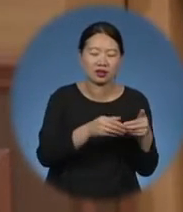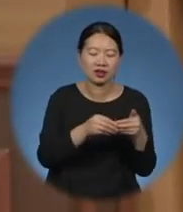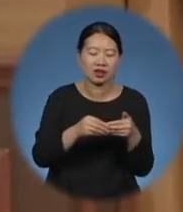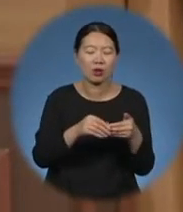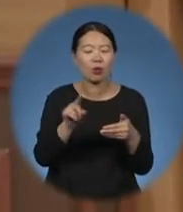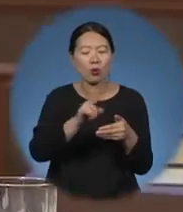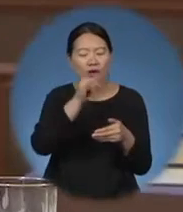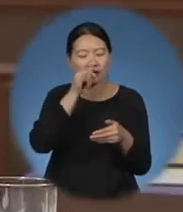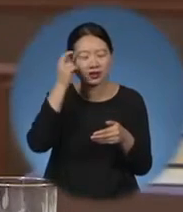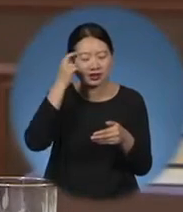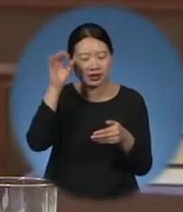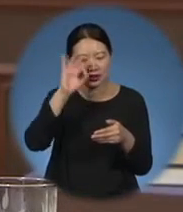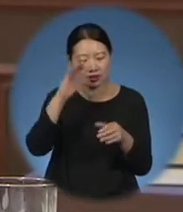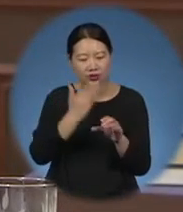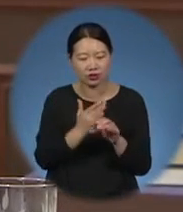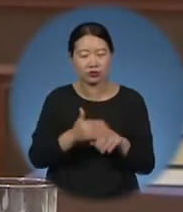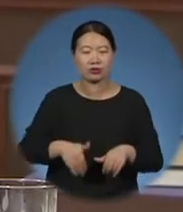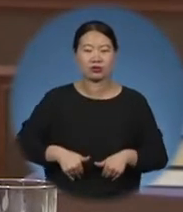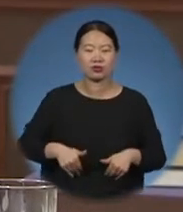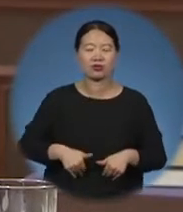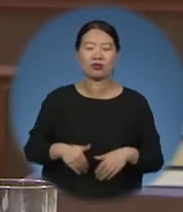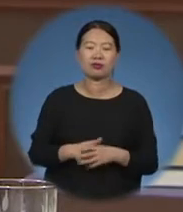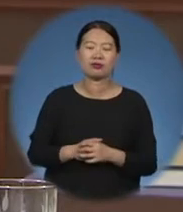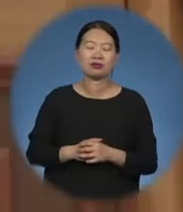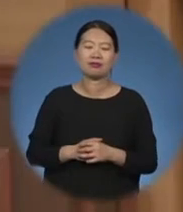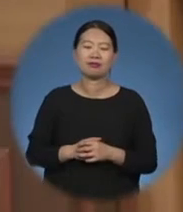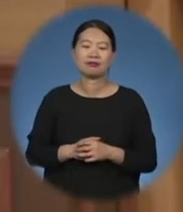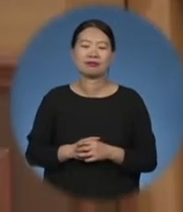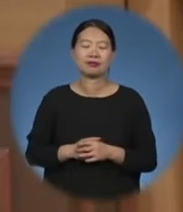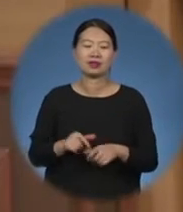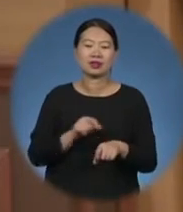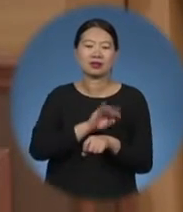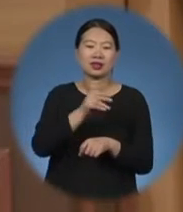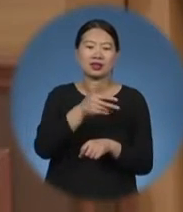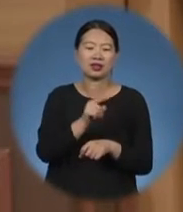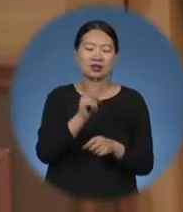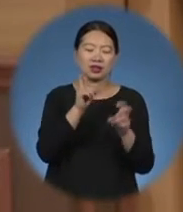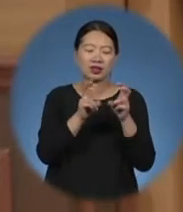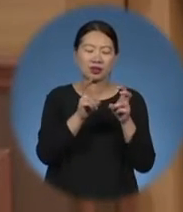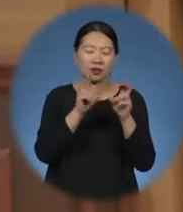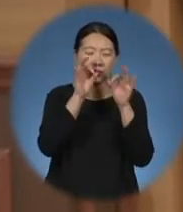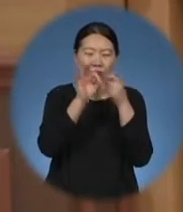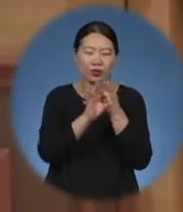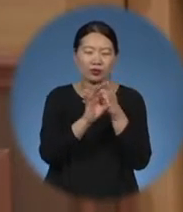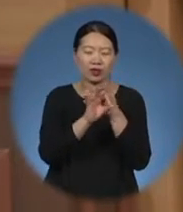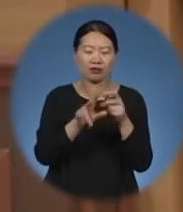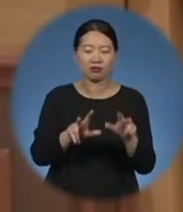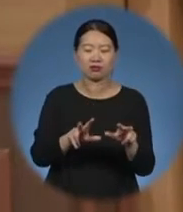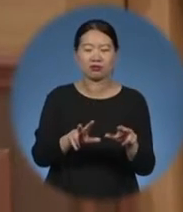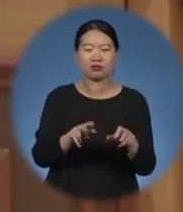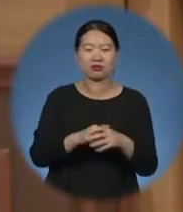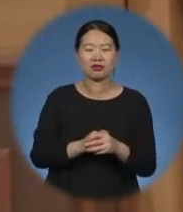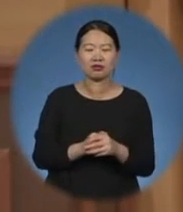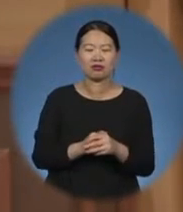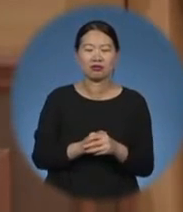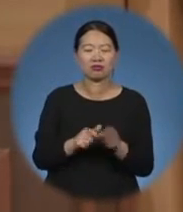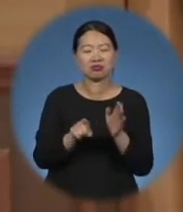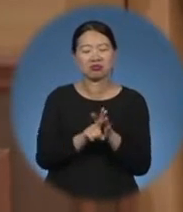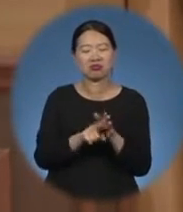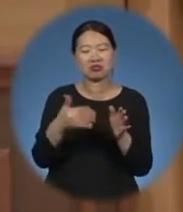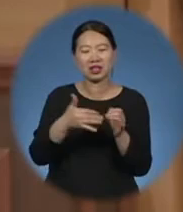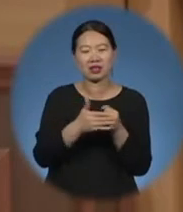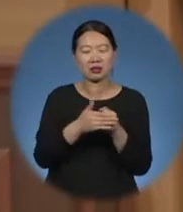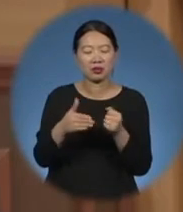있는지 좀 찾고 네. 그래서 또 특히 이제 벤처 기업들 같은 경우에는 좀 신인도가 없다 보니까